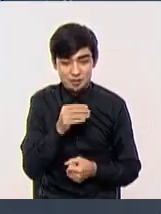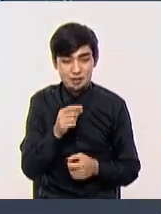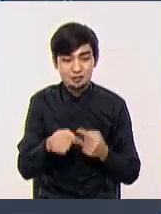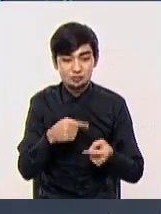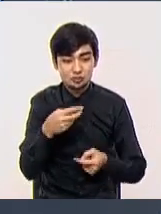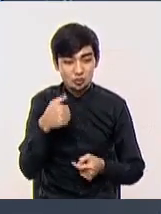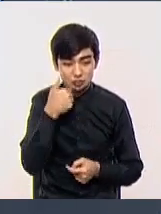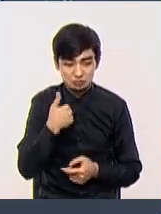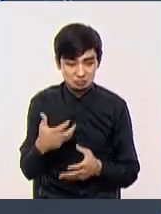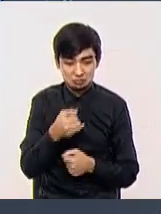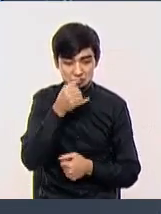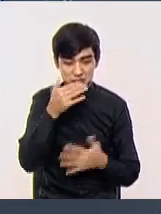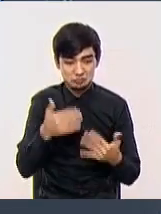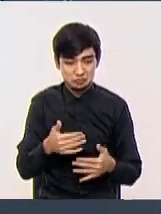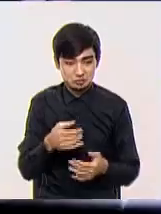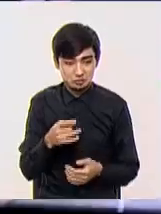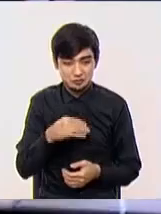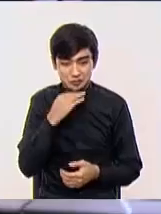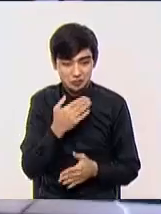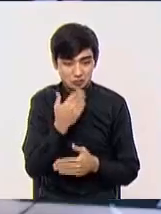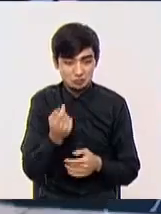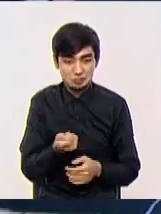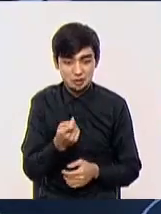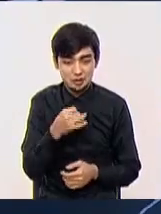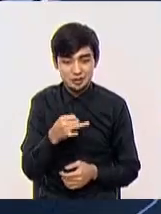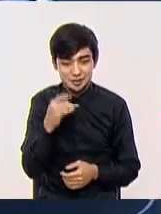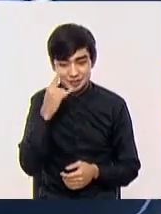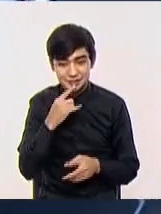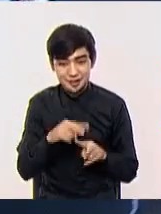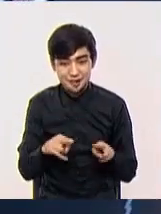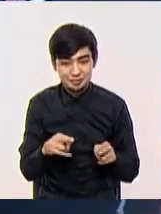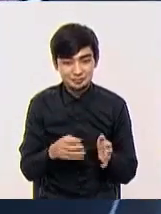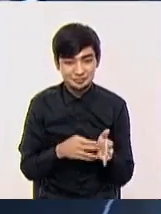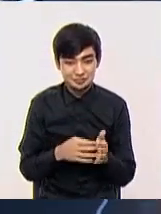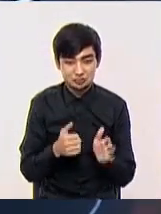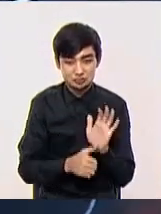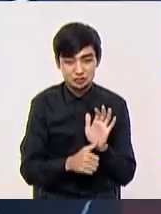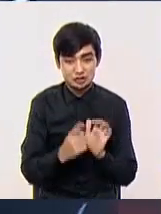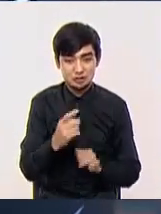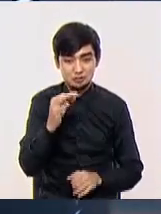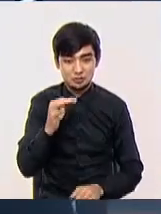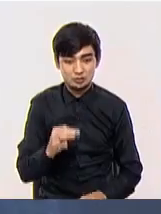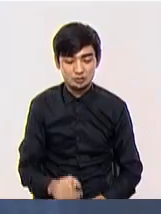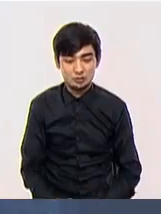вообще не достигла порога достаточности таких казахстанцев 61 процент